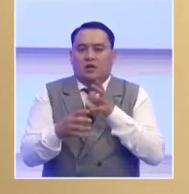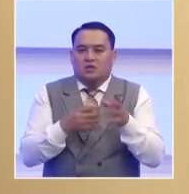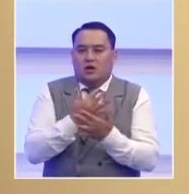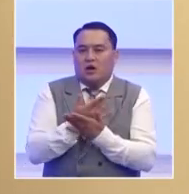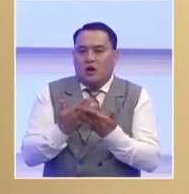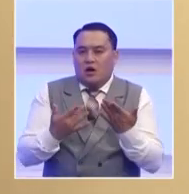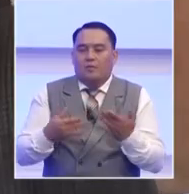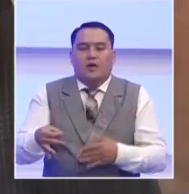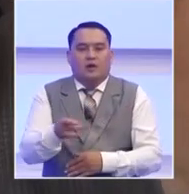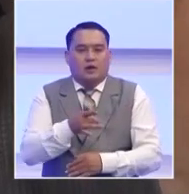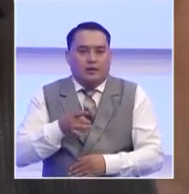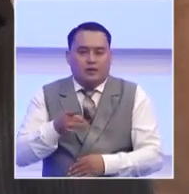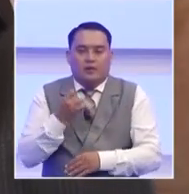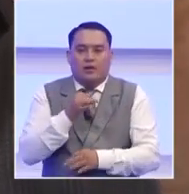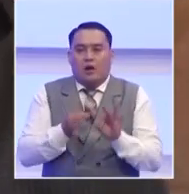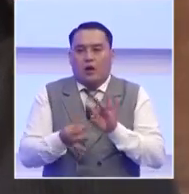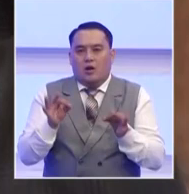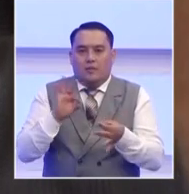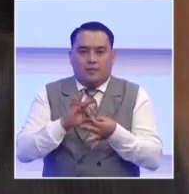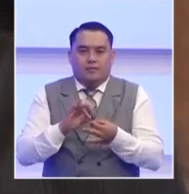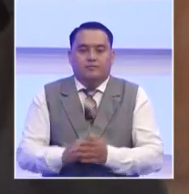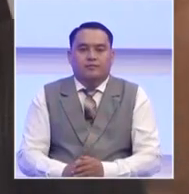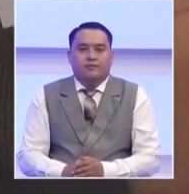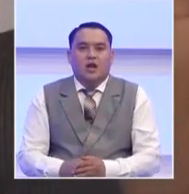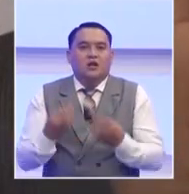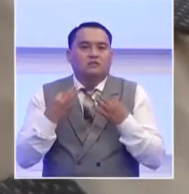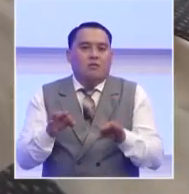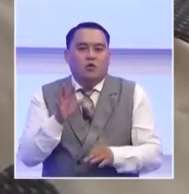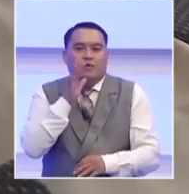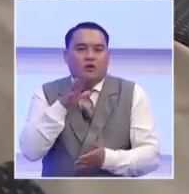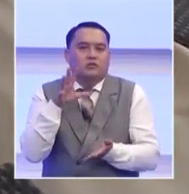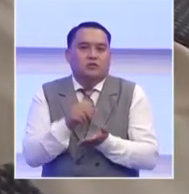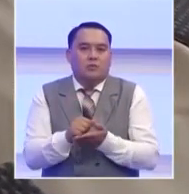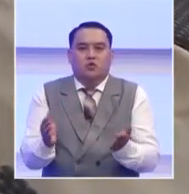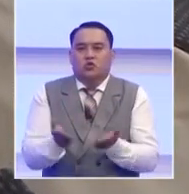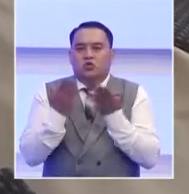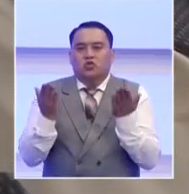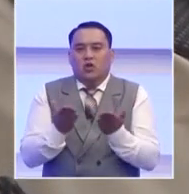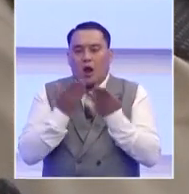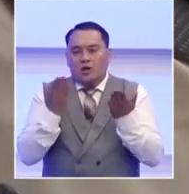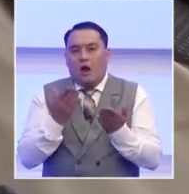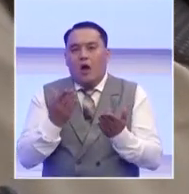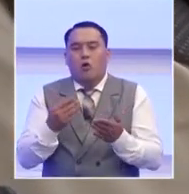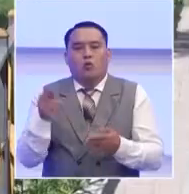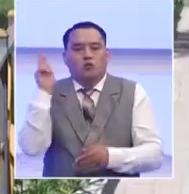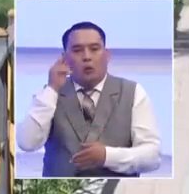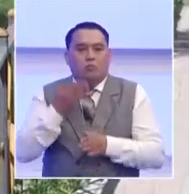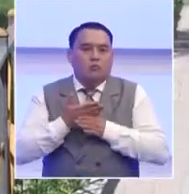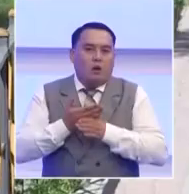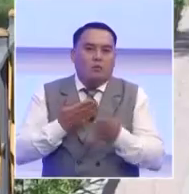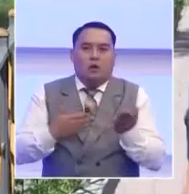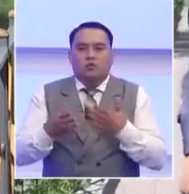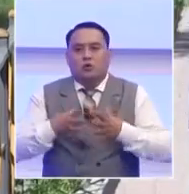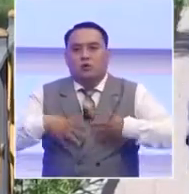различных областных и республиканских олимпиад и дебатов. В свободное время увлекается чтением, что помогает ему в учебе.